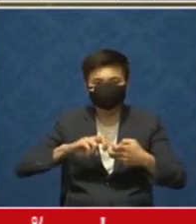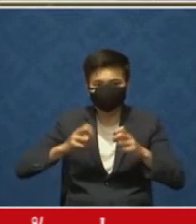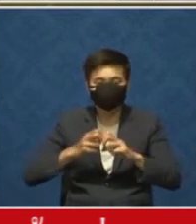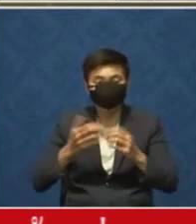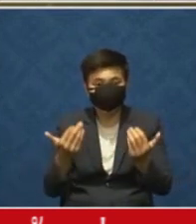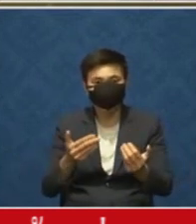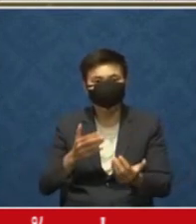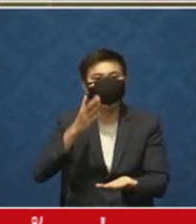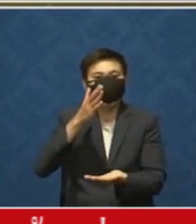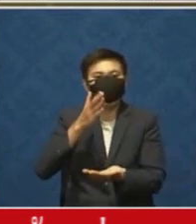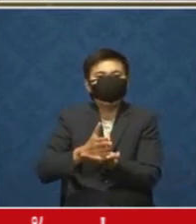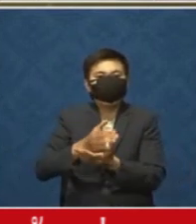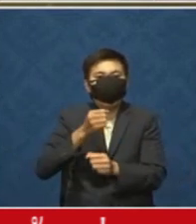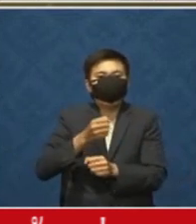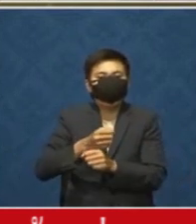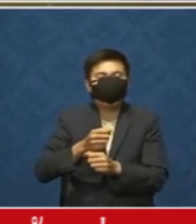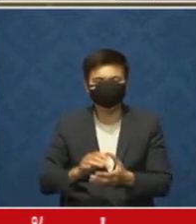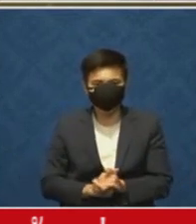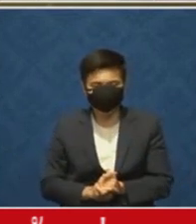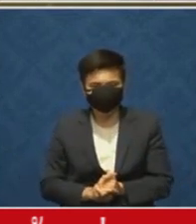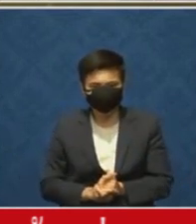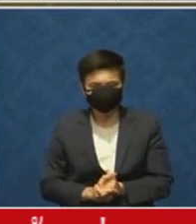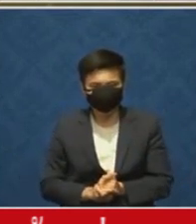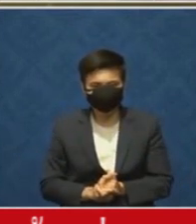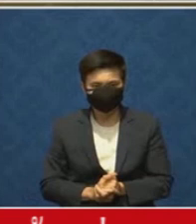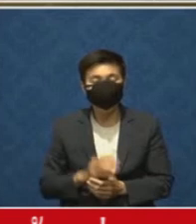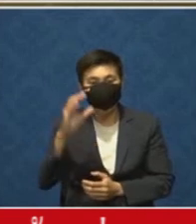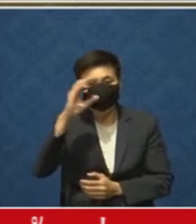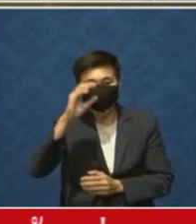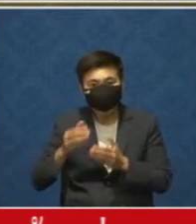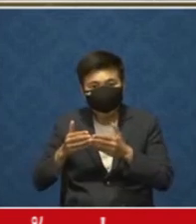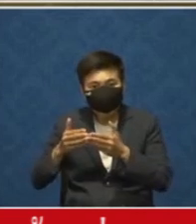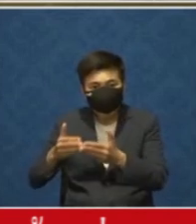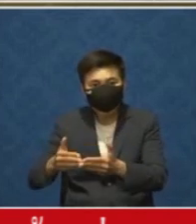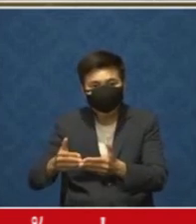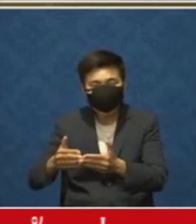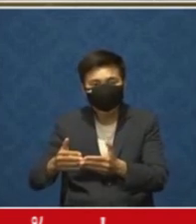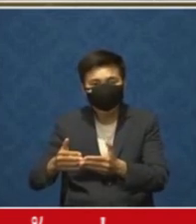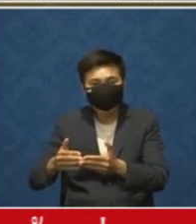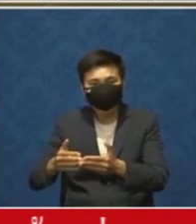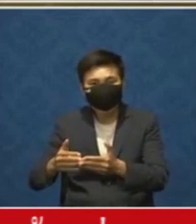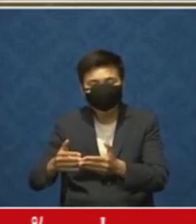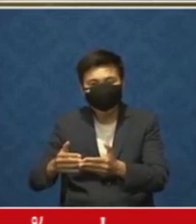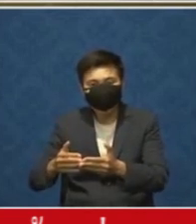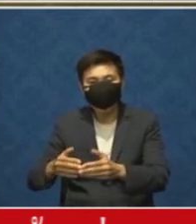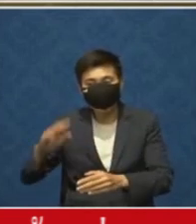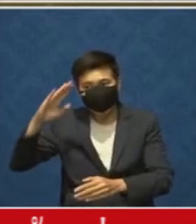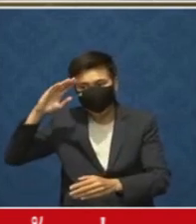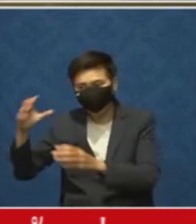แล้วครับหยุดสร้างแล้ว2ครับโครงการจัดหาเรืออเนกประสงค์ยกพลขึ้นบกขนาด